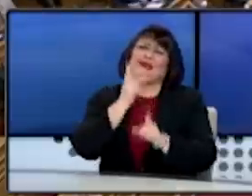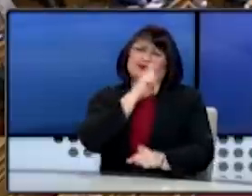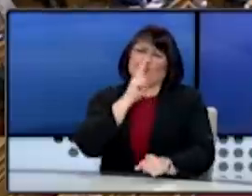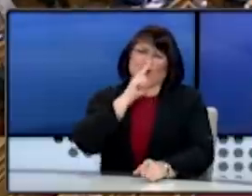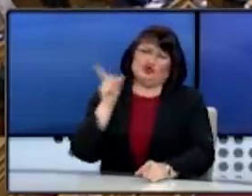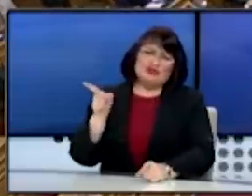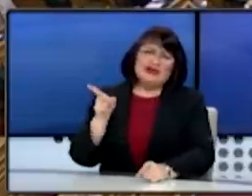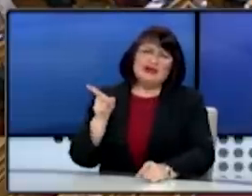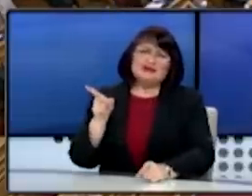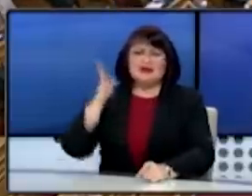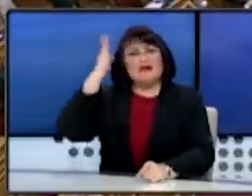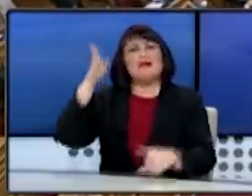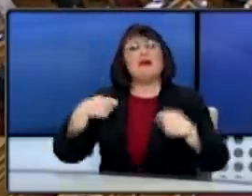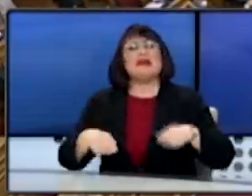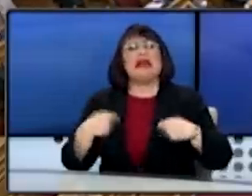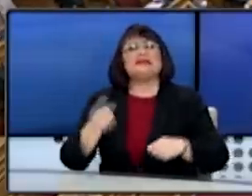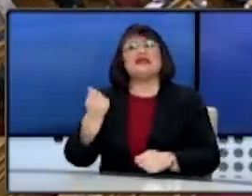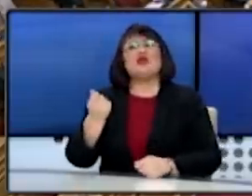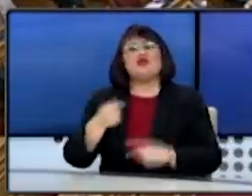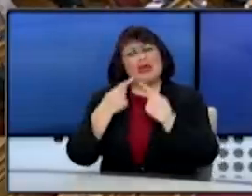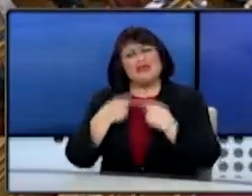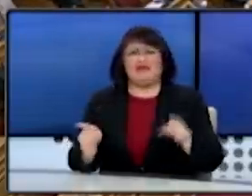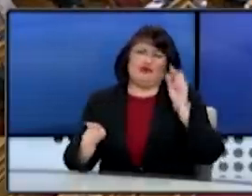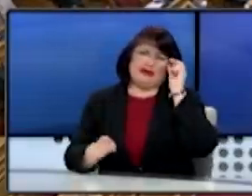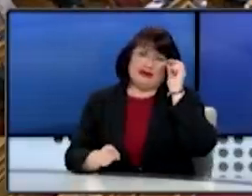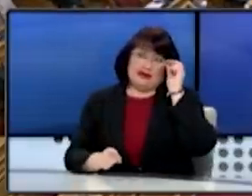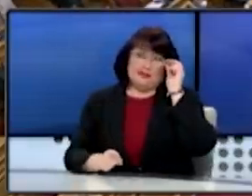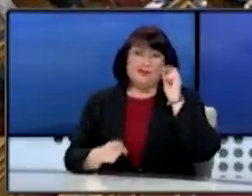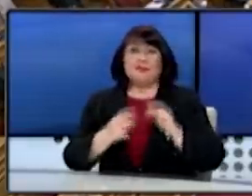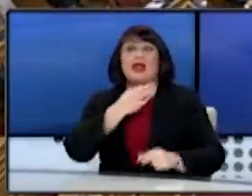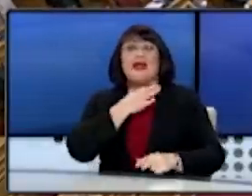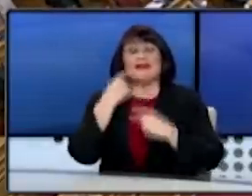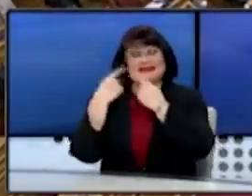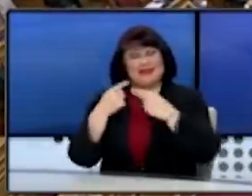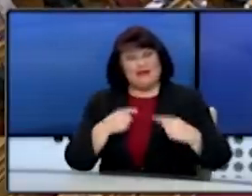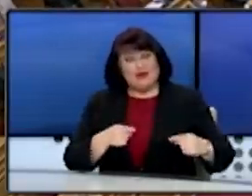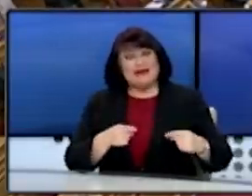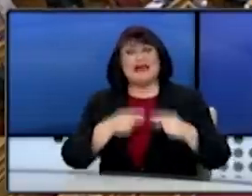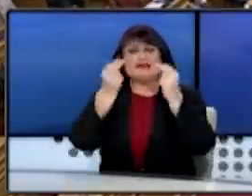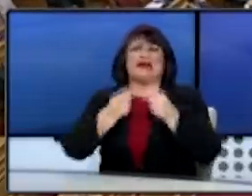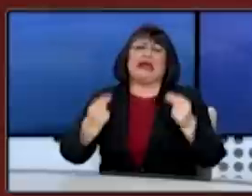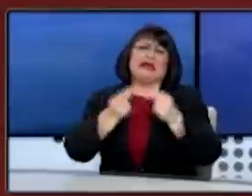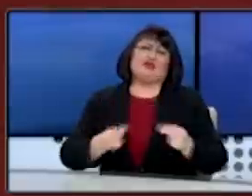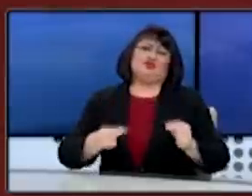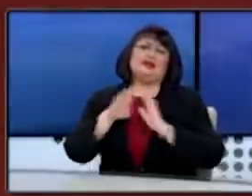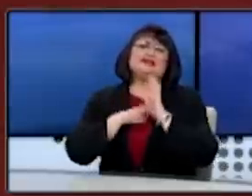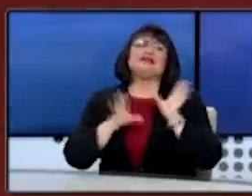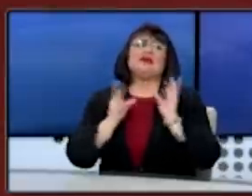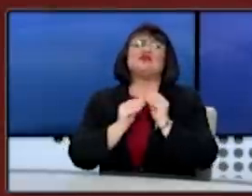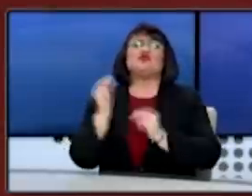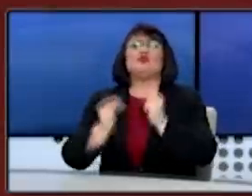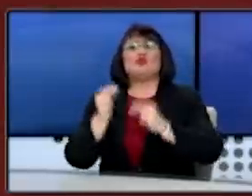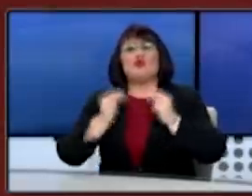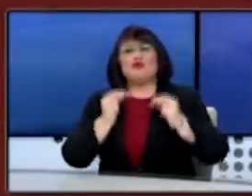αλλά και η καπιταλιστική οικονομία ήταν σε άλλη φάση, με άλλες ανάγκες επίλυσης ζητημάτων του ίδιου του συστήματος, με